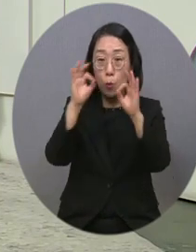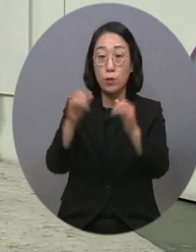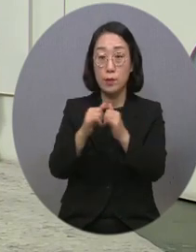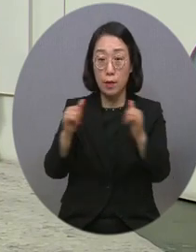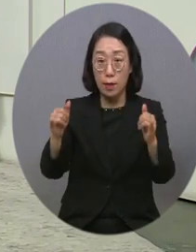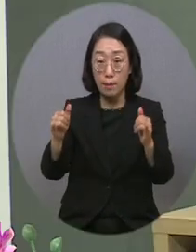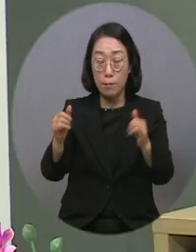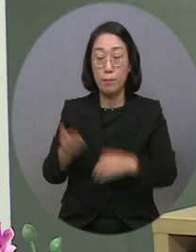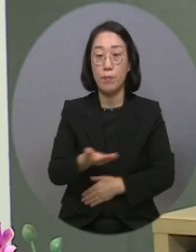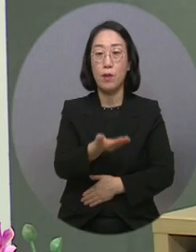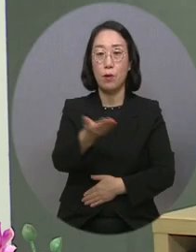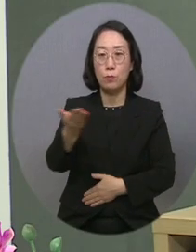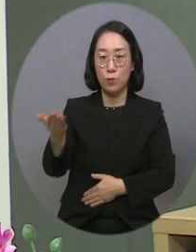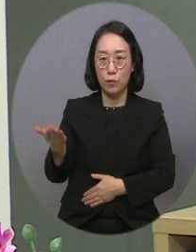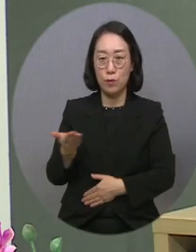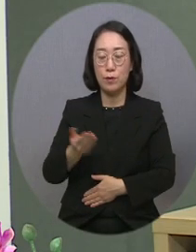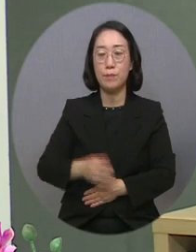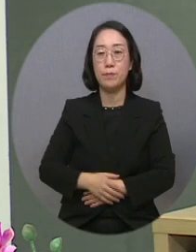국민 여러분들도